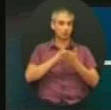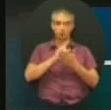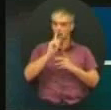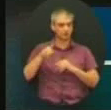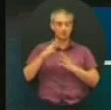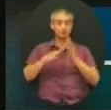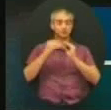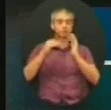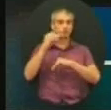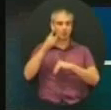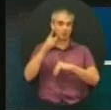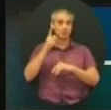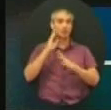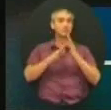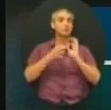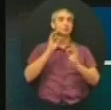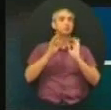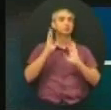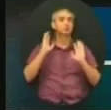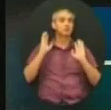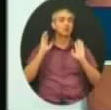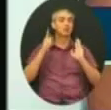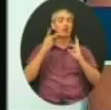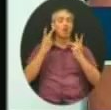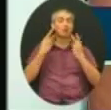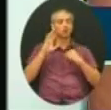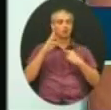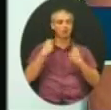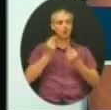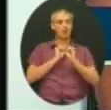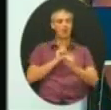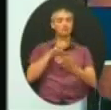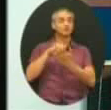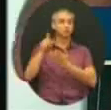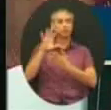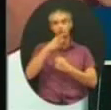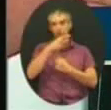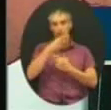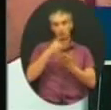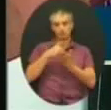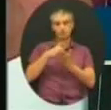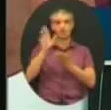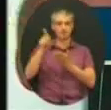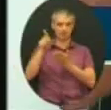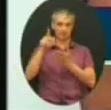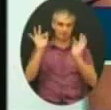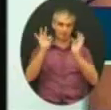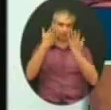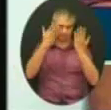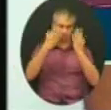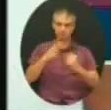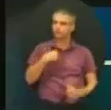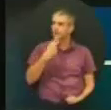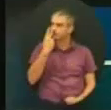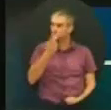לשבת בית המשפט העליון. בית המשפט העליון הרבה יותר נותן לגיטימציה להתיישבות, מאשר בזה שהוא מדיר את רגליו מאיזה טקס. ראיתי על